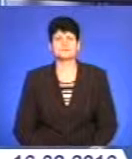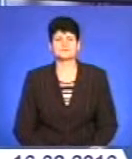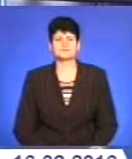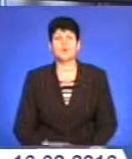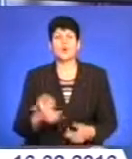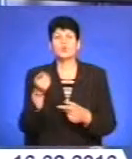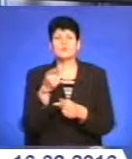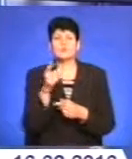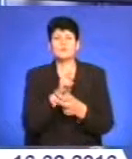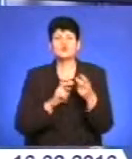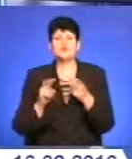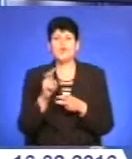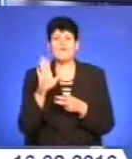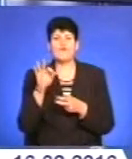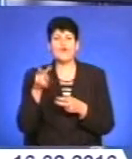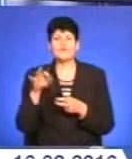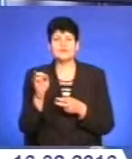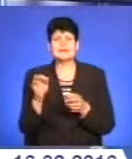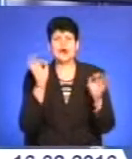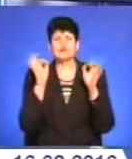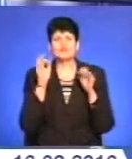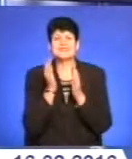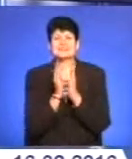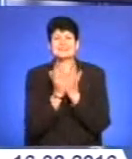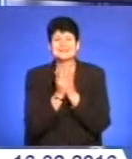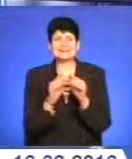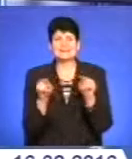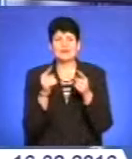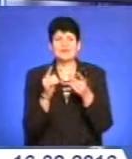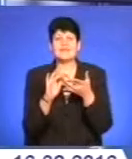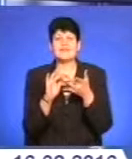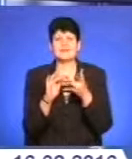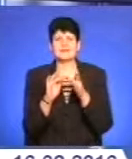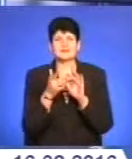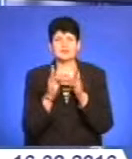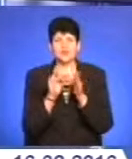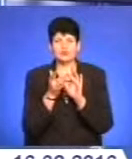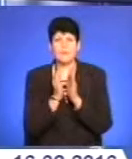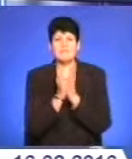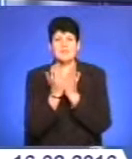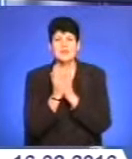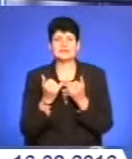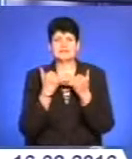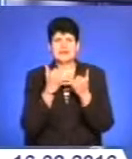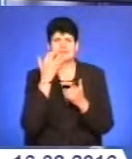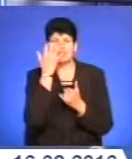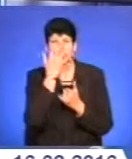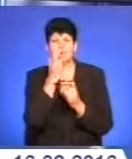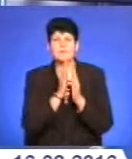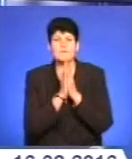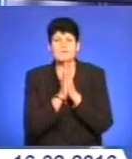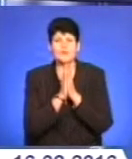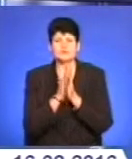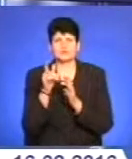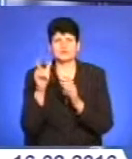У Тернополі шукають волонтерів для озвучення книг. Для створення електронної бібліотеки для незрячих просять зголоситися небайдужих